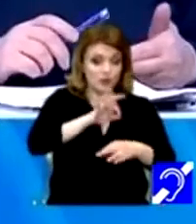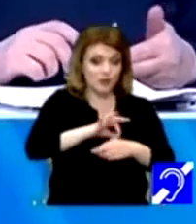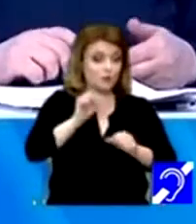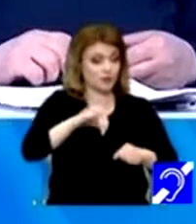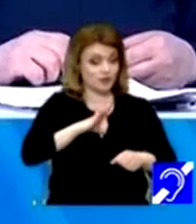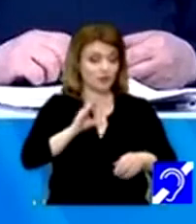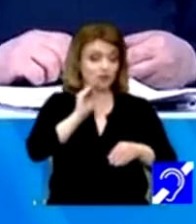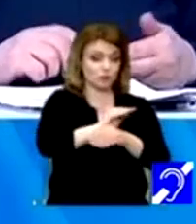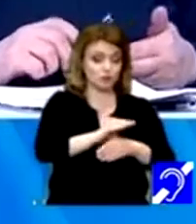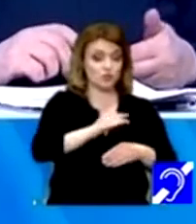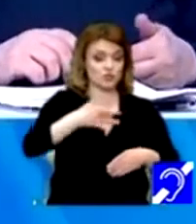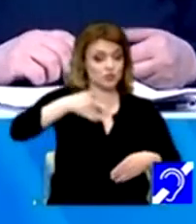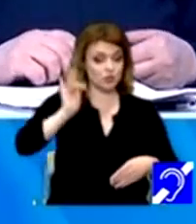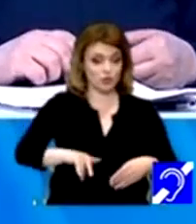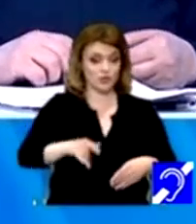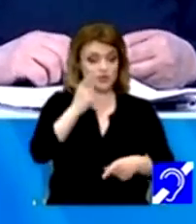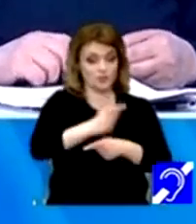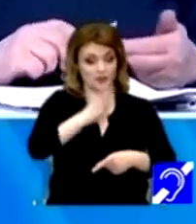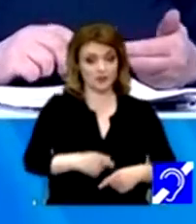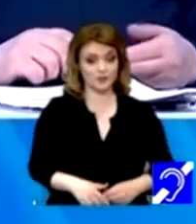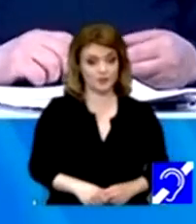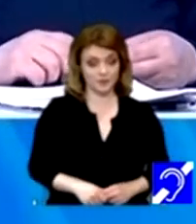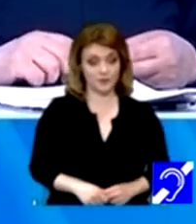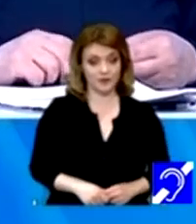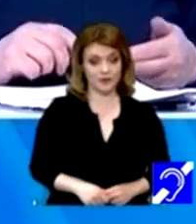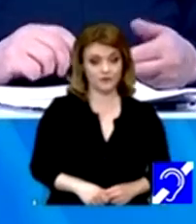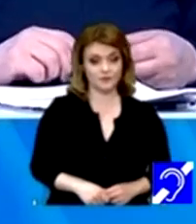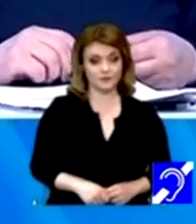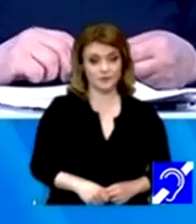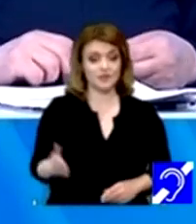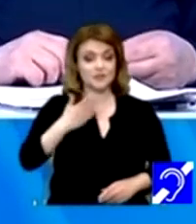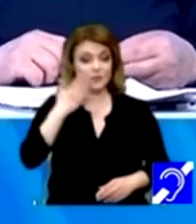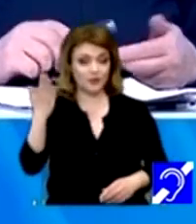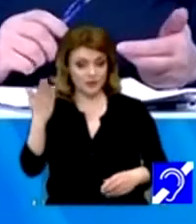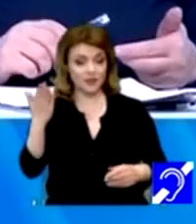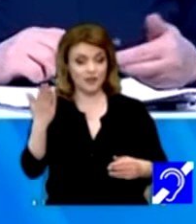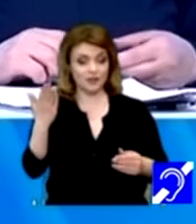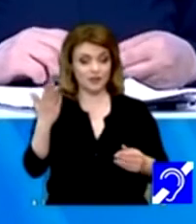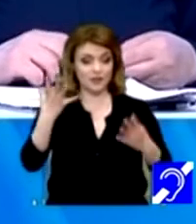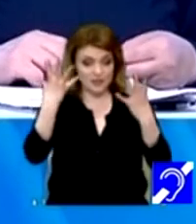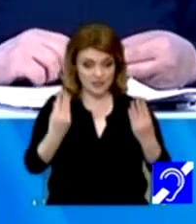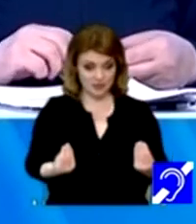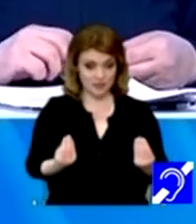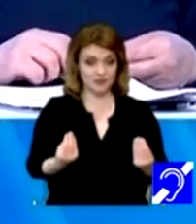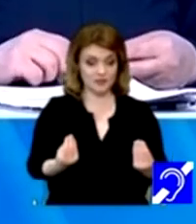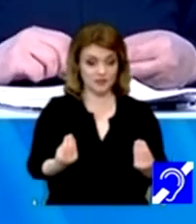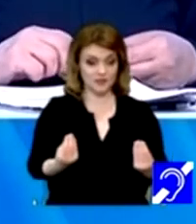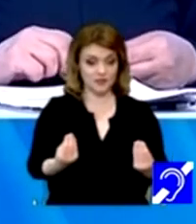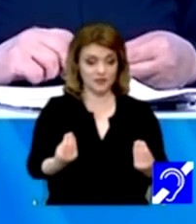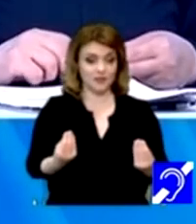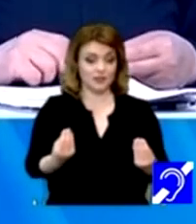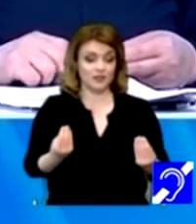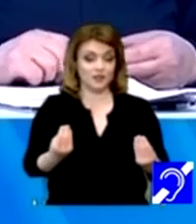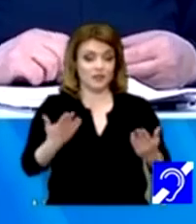restricții mult mai dure. Vizibilitatea în aceste ultime zile este mult